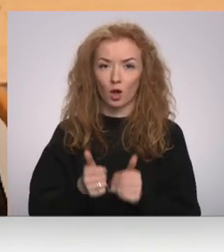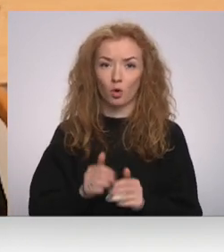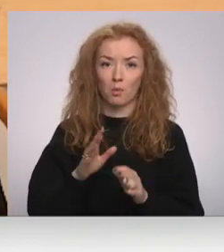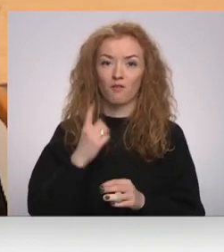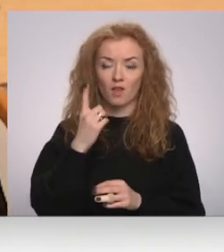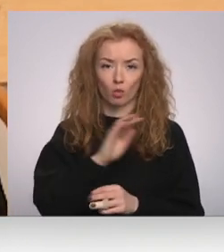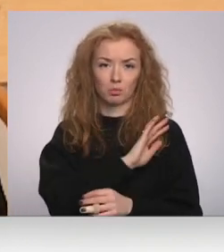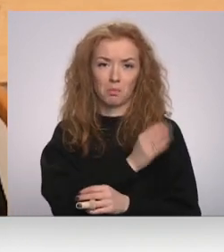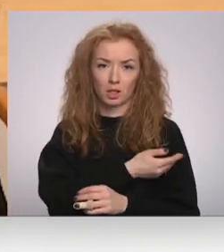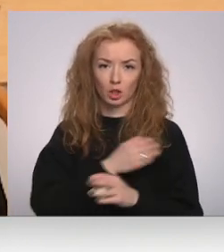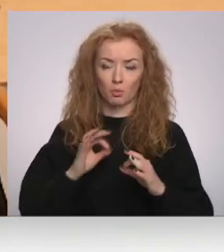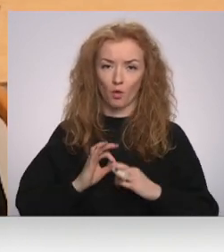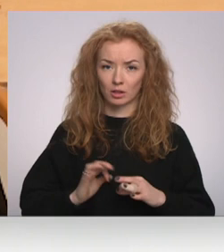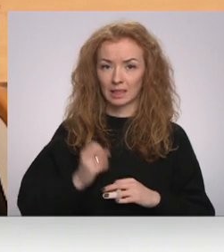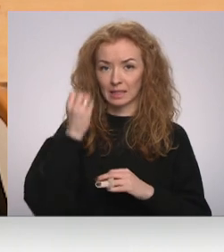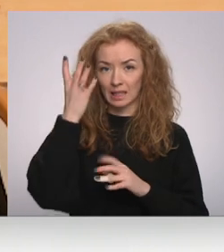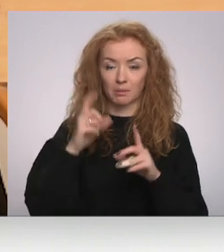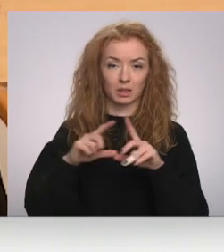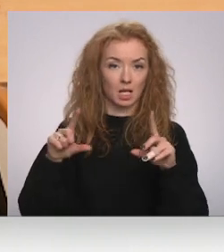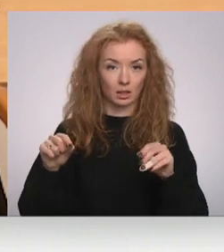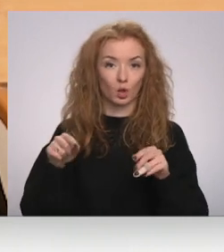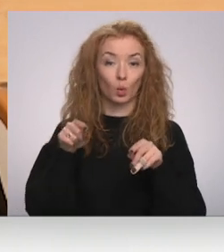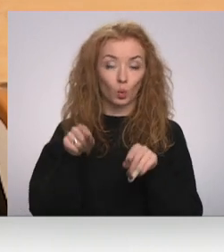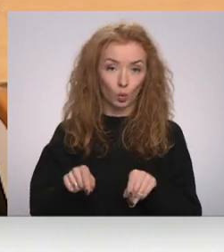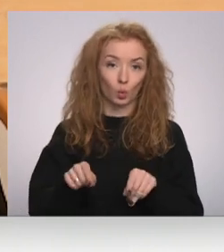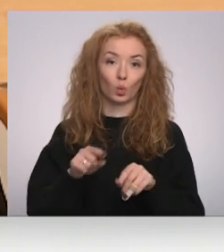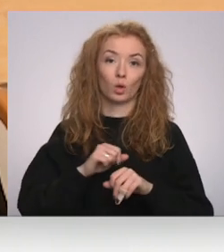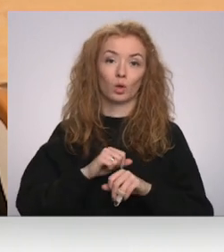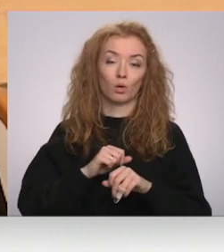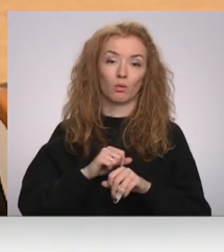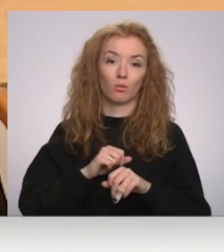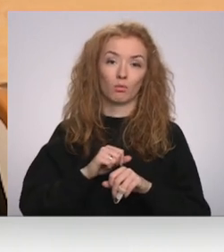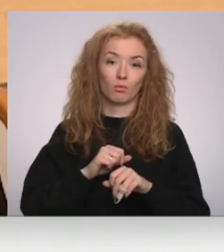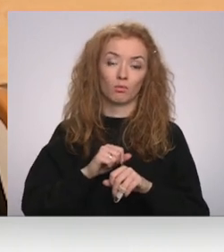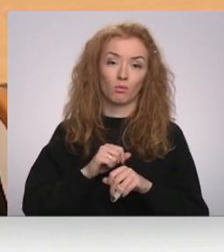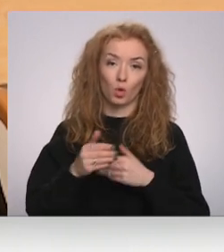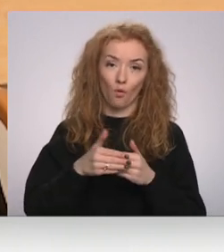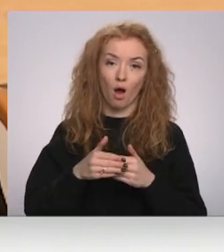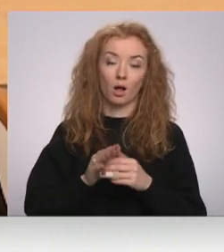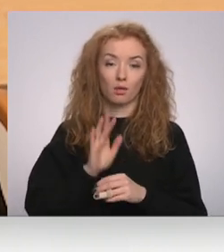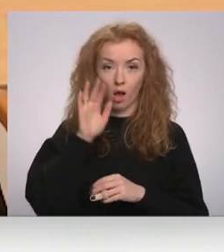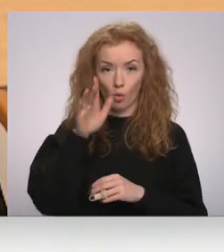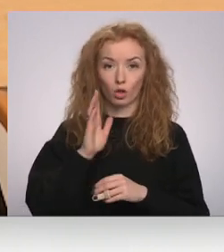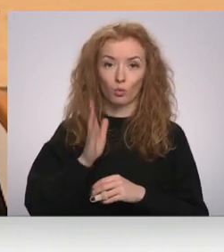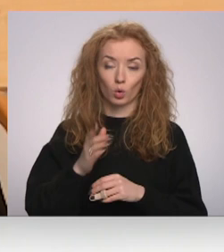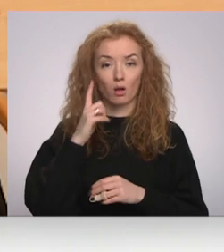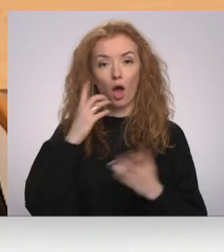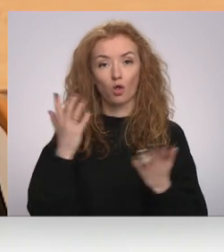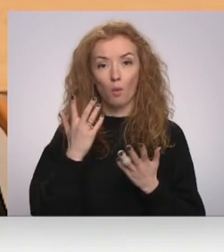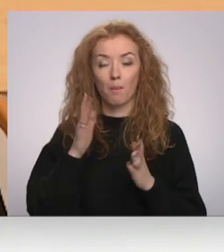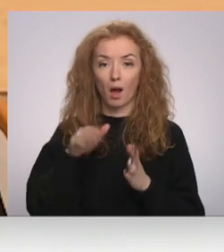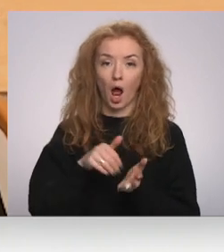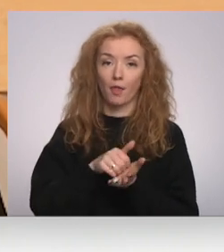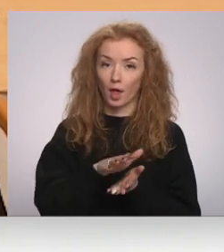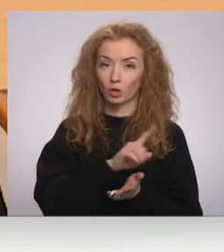vienu spēcīgu profesionālās izglītības iestādi, kur attiecīgi droši vien, ka tuvākajā nākotnē būtu jādomā par